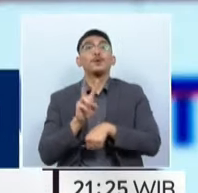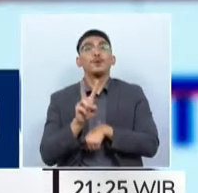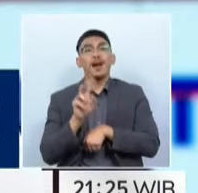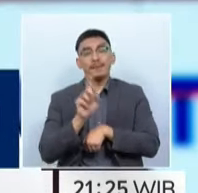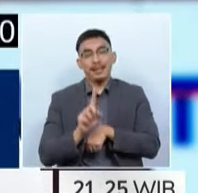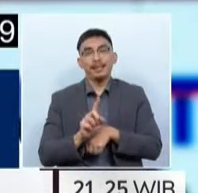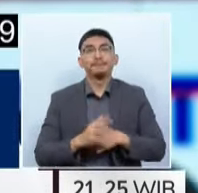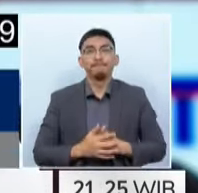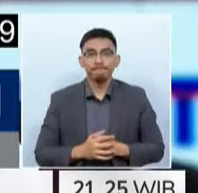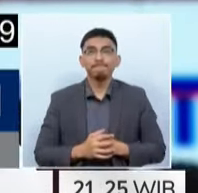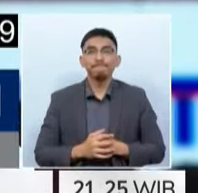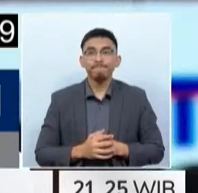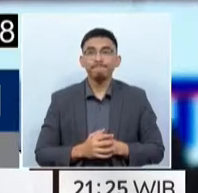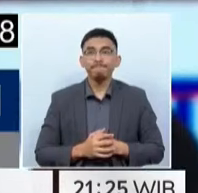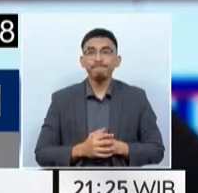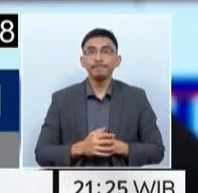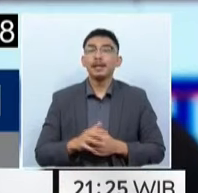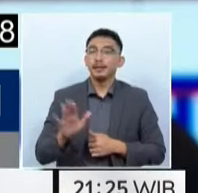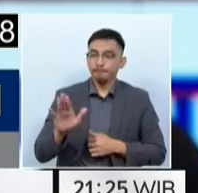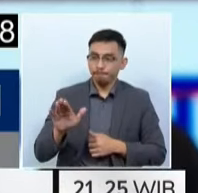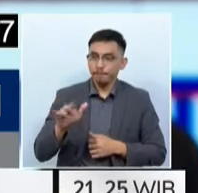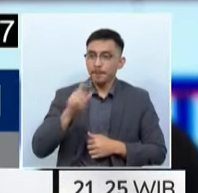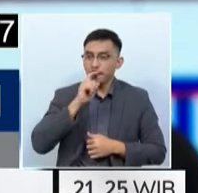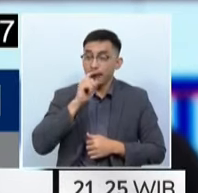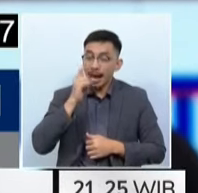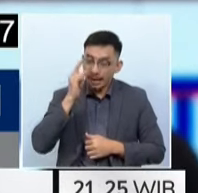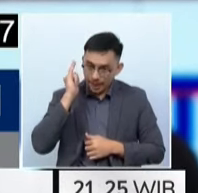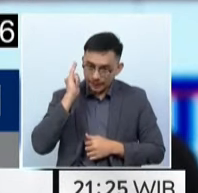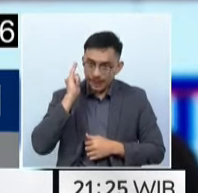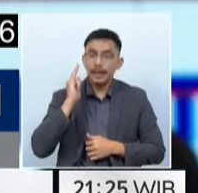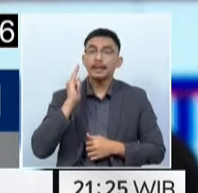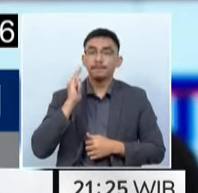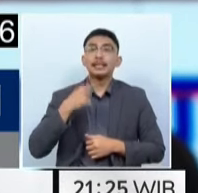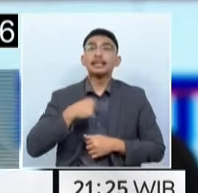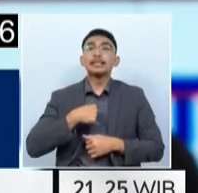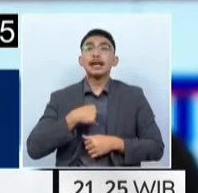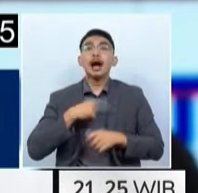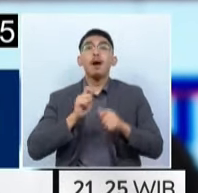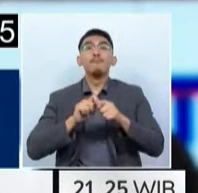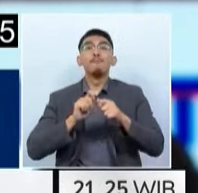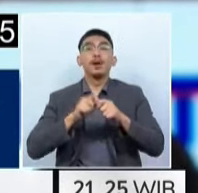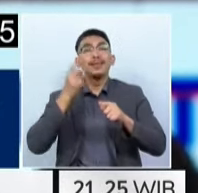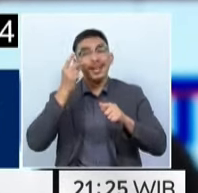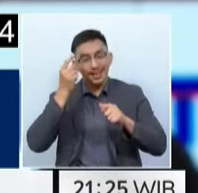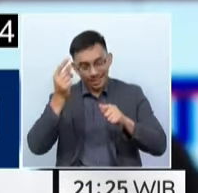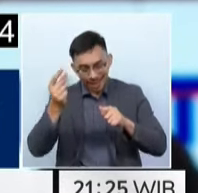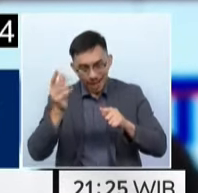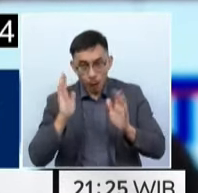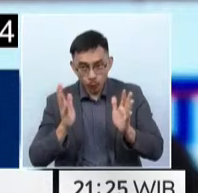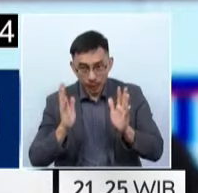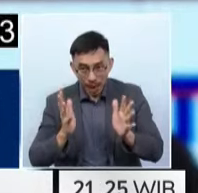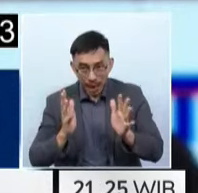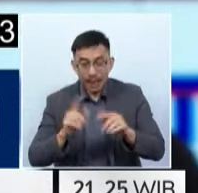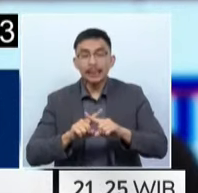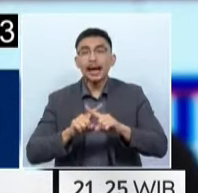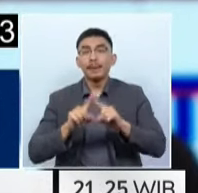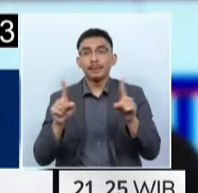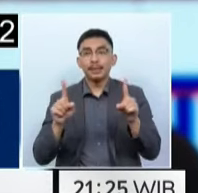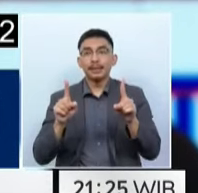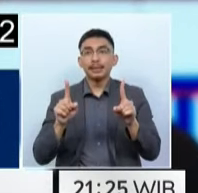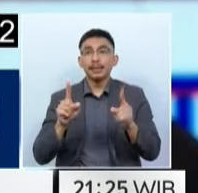jadi Pak Ganjar Saya sudah buat rencapi yang